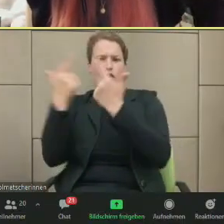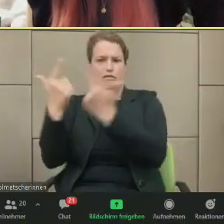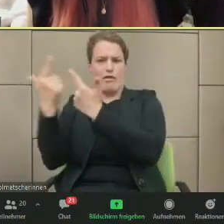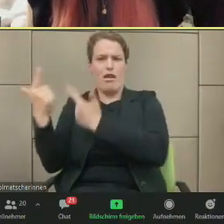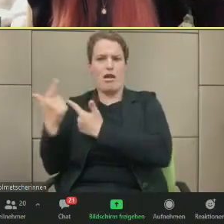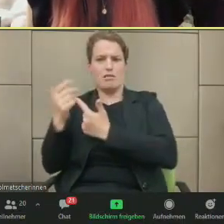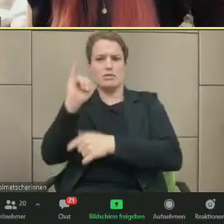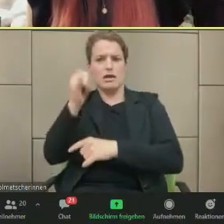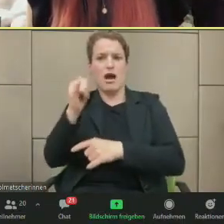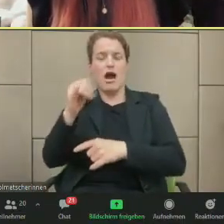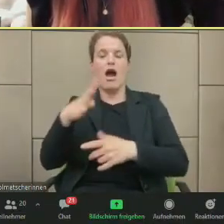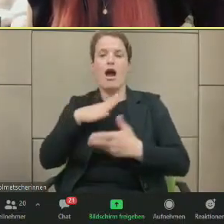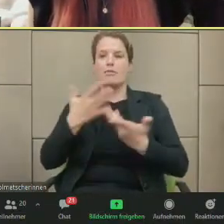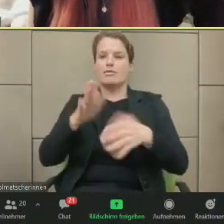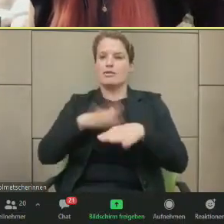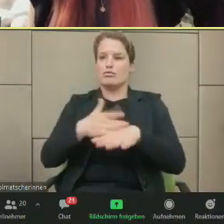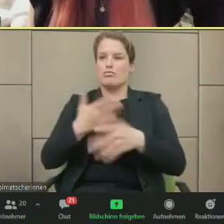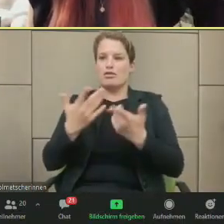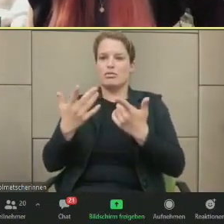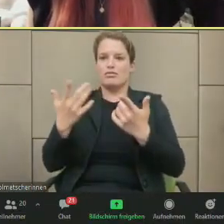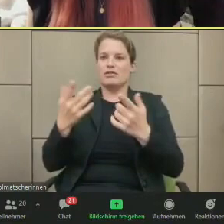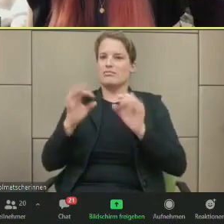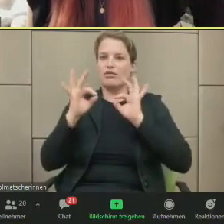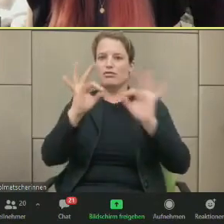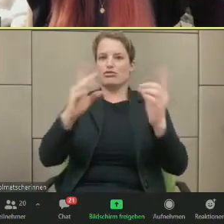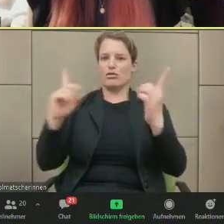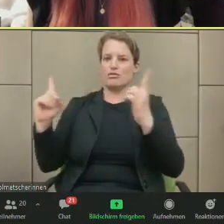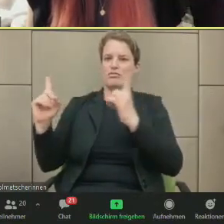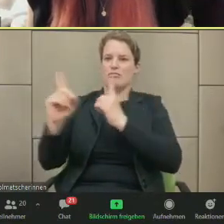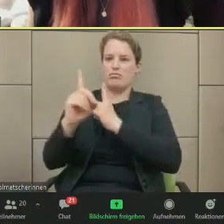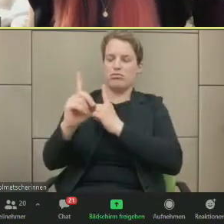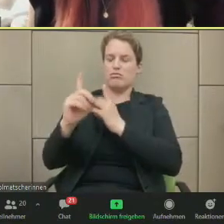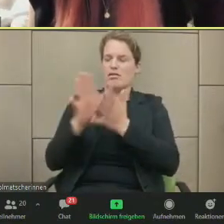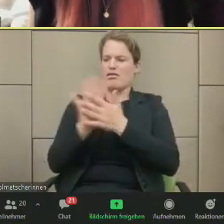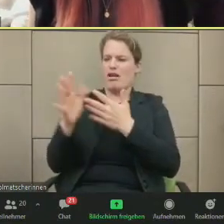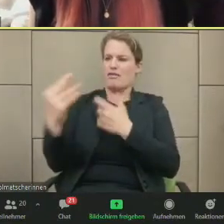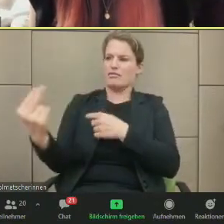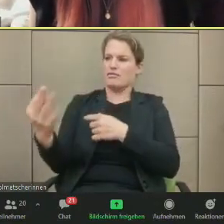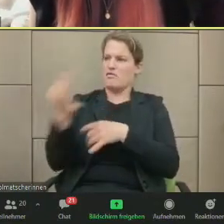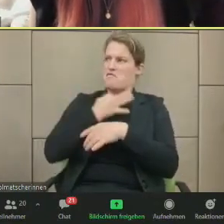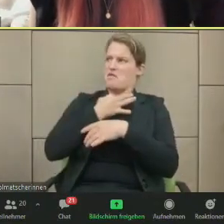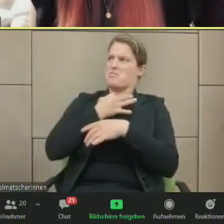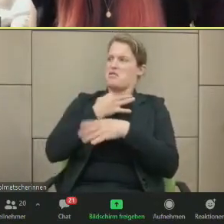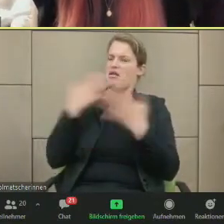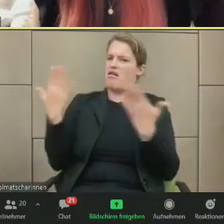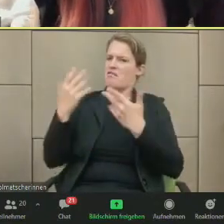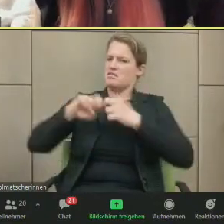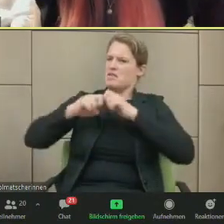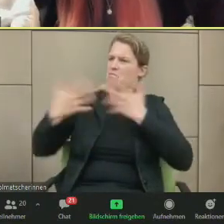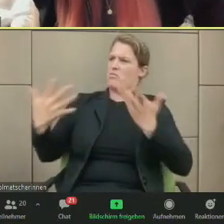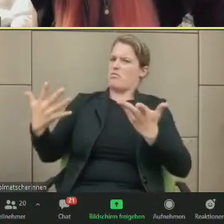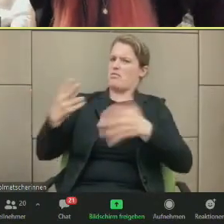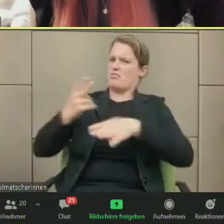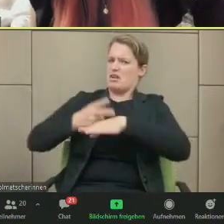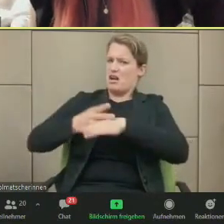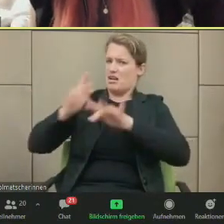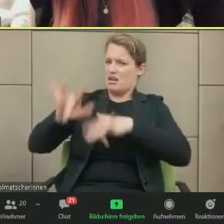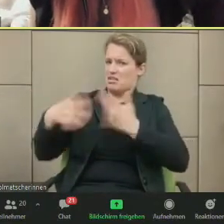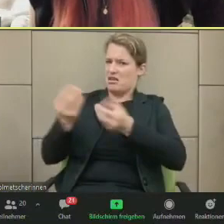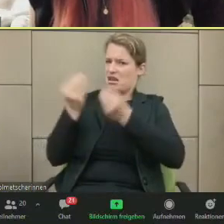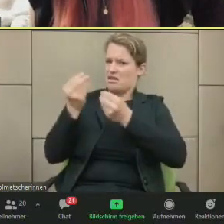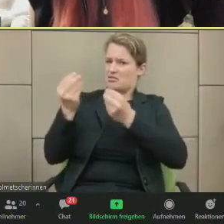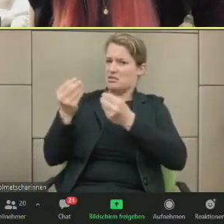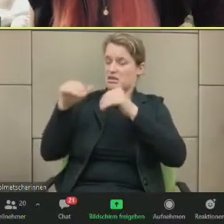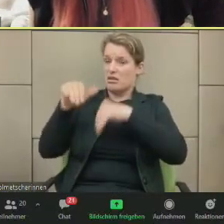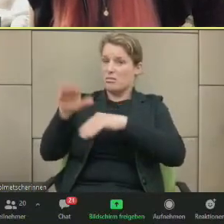wenn irgendjemand auf der Straße auf einen zukommt und sagt, was fehlt dir denn, was hast denn du? Muss man das auch nicht sagen. Und im